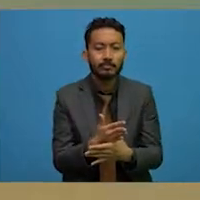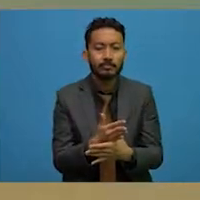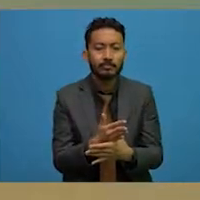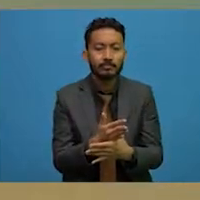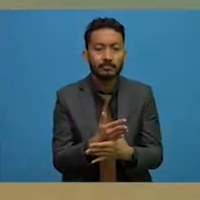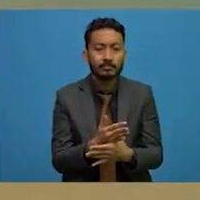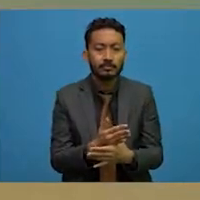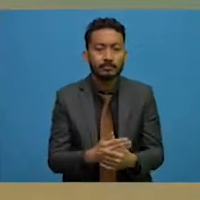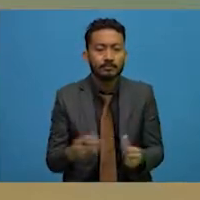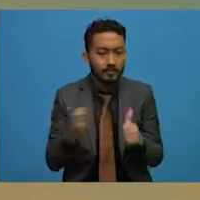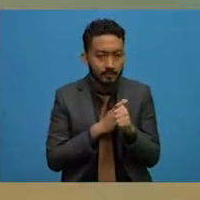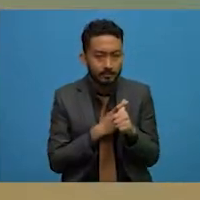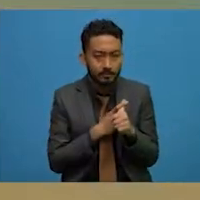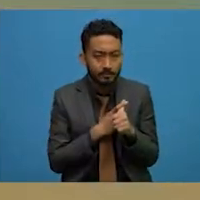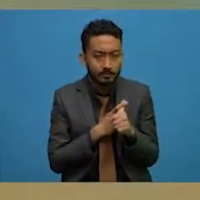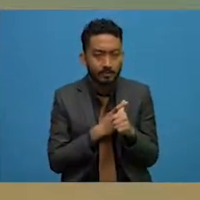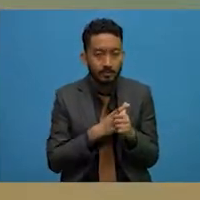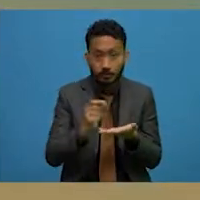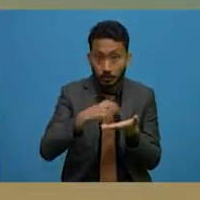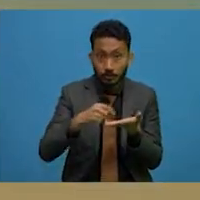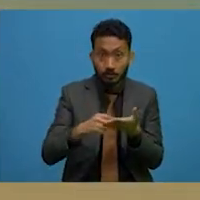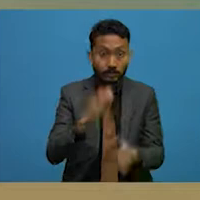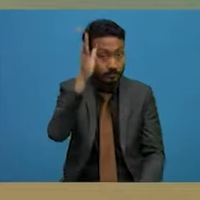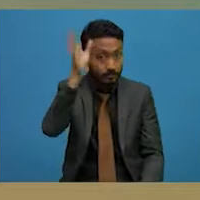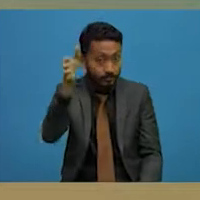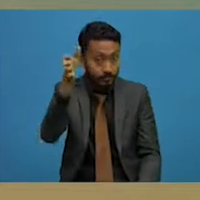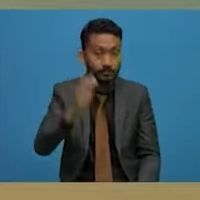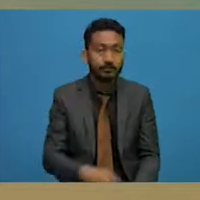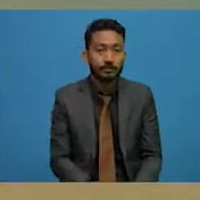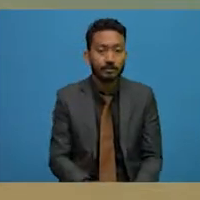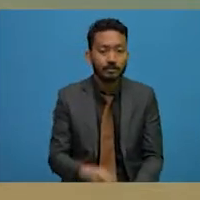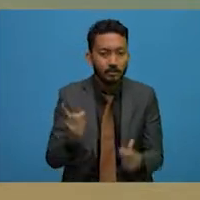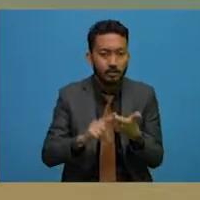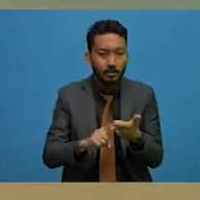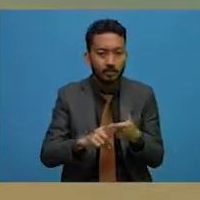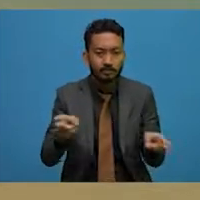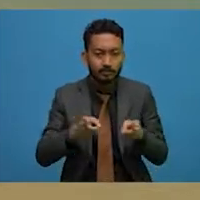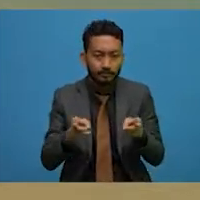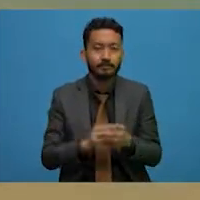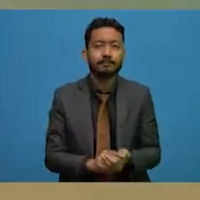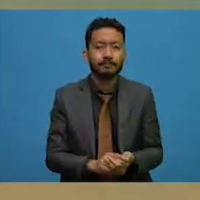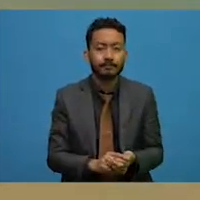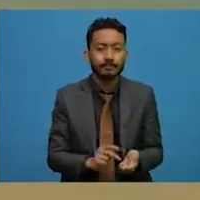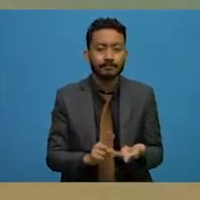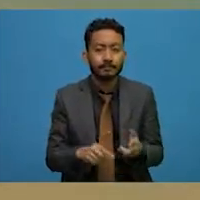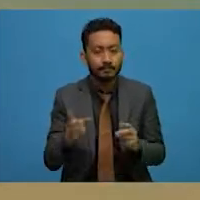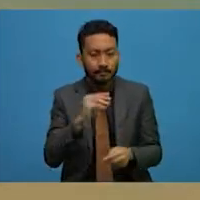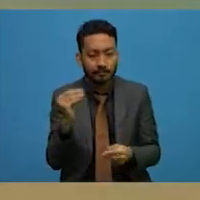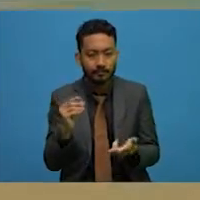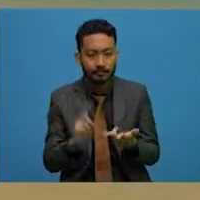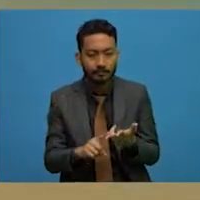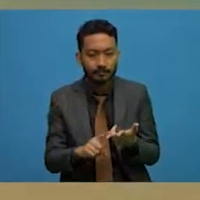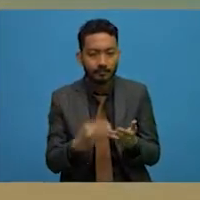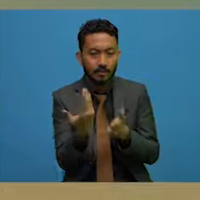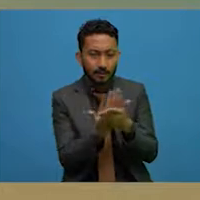diajarkan, iaitu pertama, penulisan kreatif, kedua, pengurusan dan ketiga,